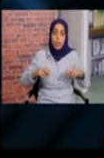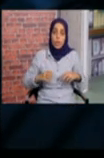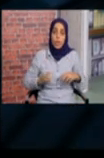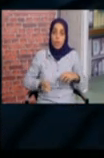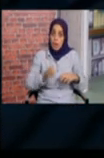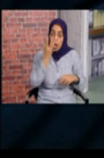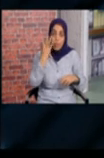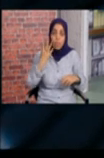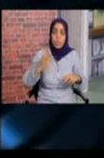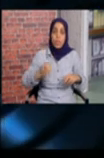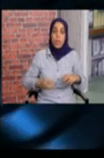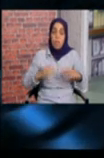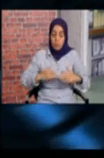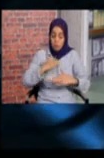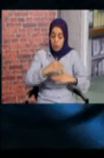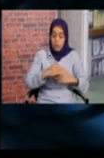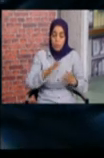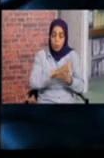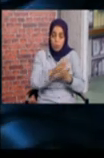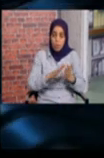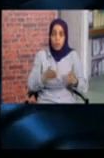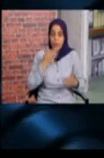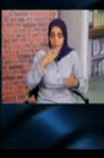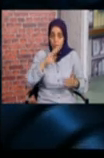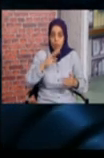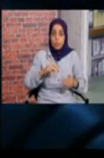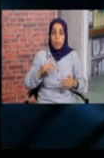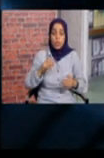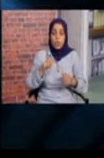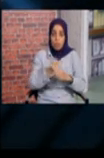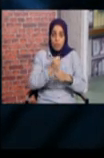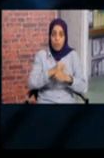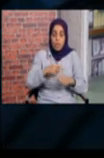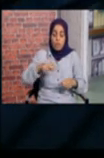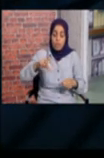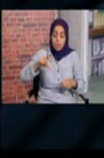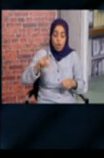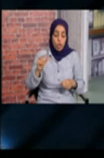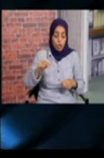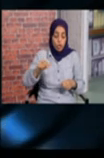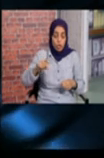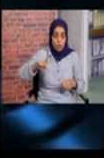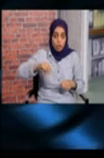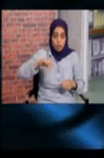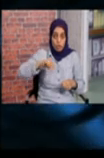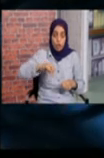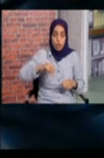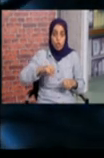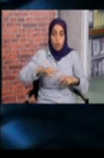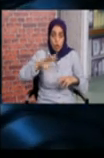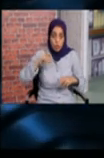نعم. عن هذه المسببات. الحمد لله احنا لحد دلوقتي اشتغلنا في 19 محافظة على